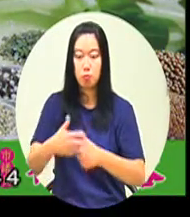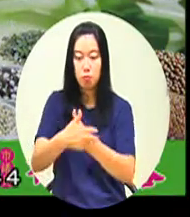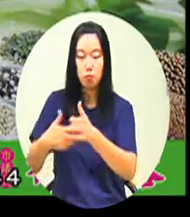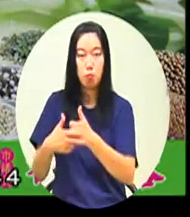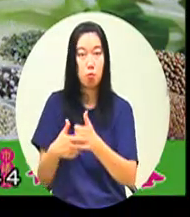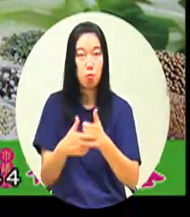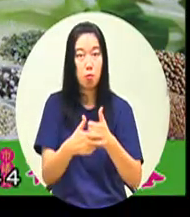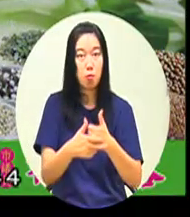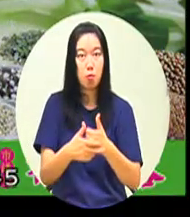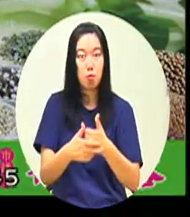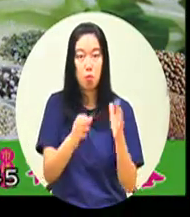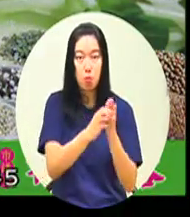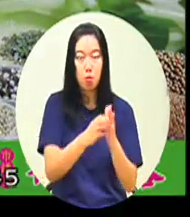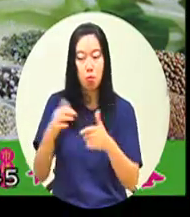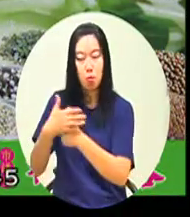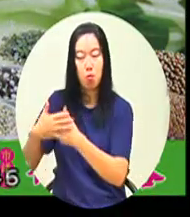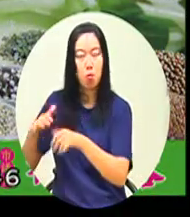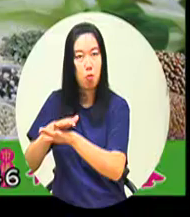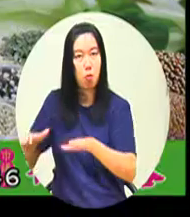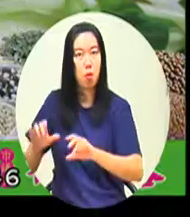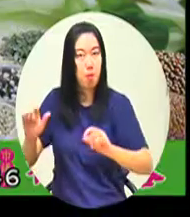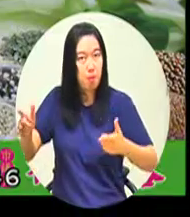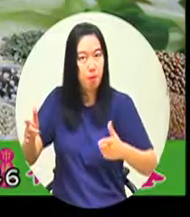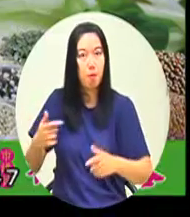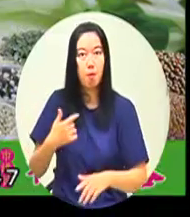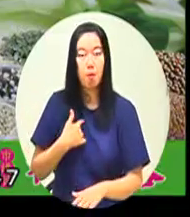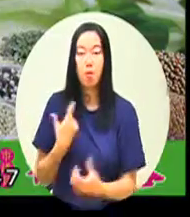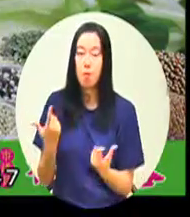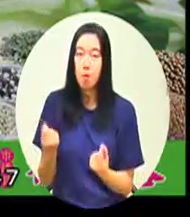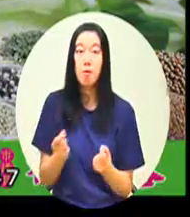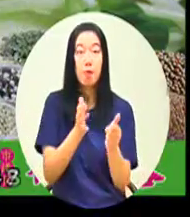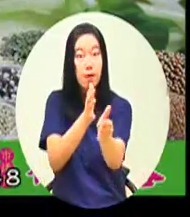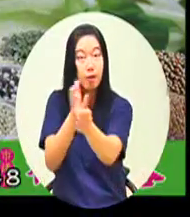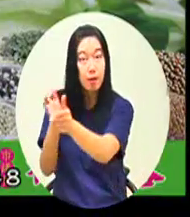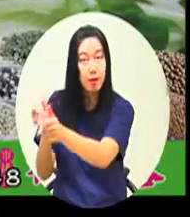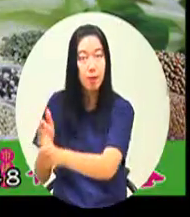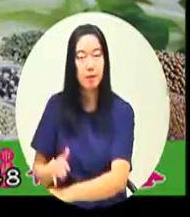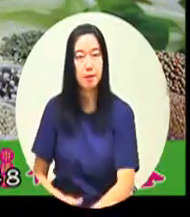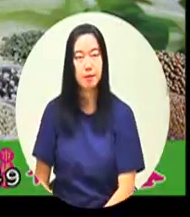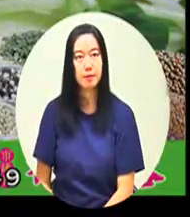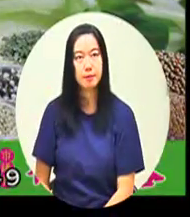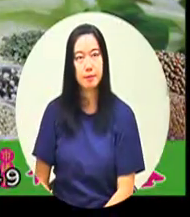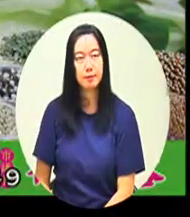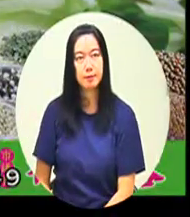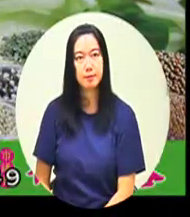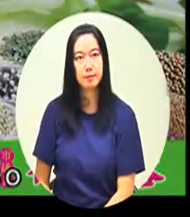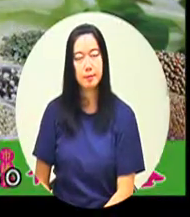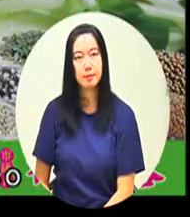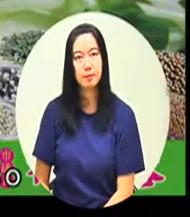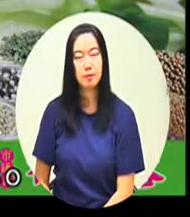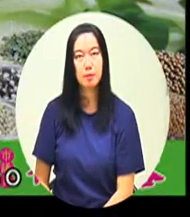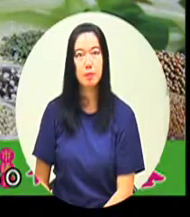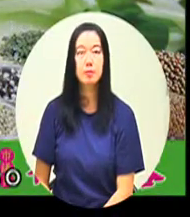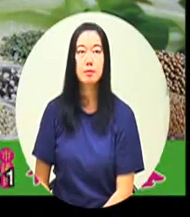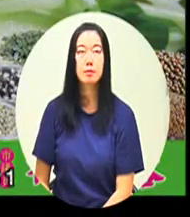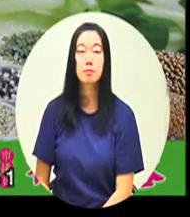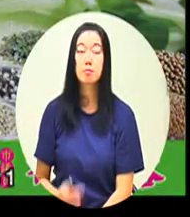又不是保安，那我想我来问你们一下哈。我想请问各